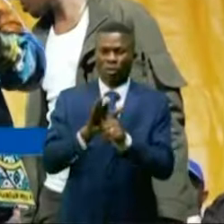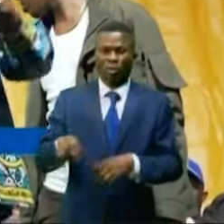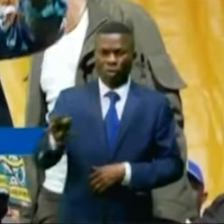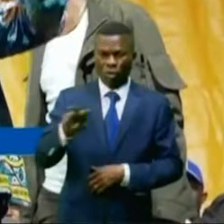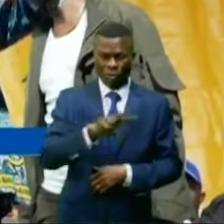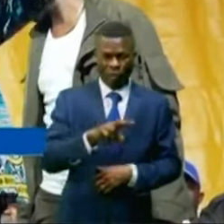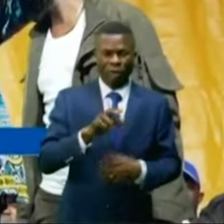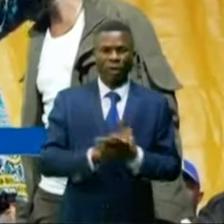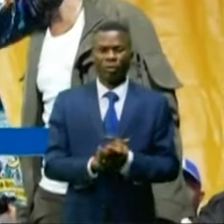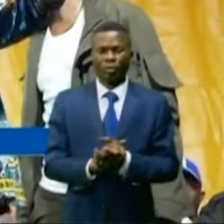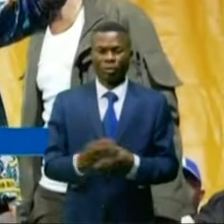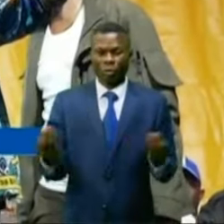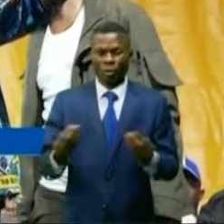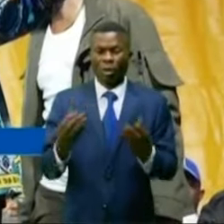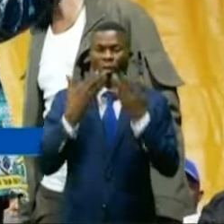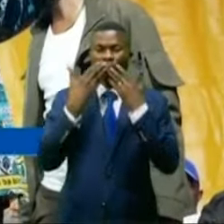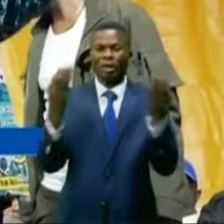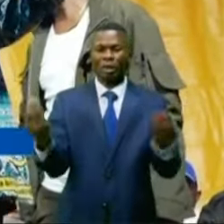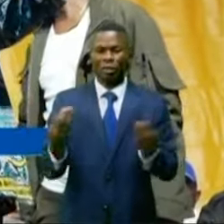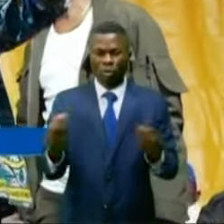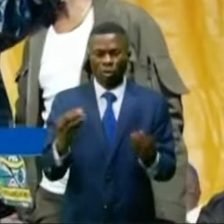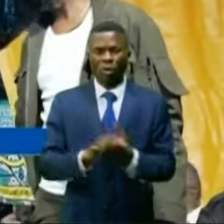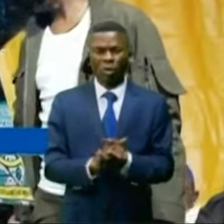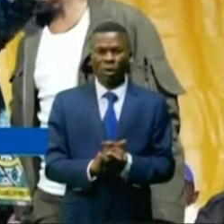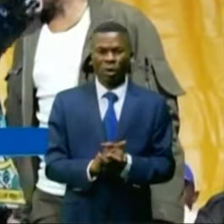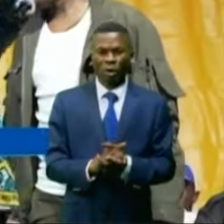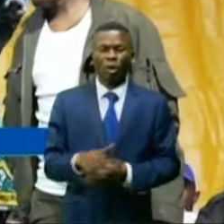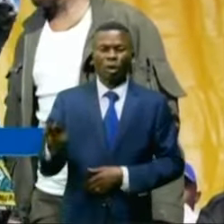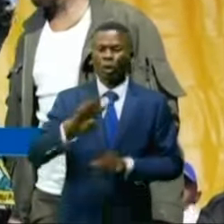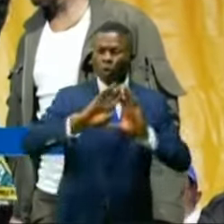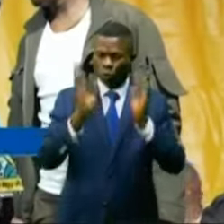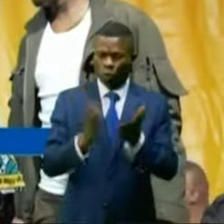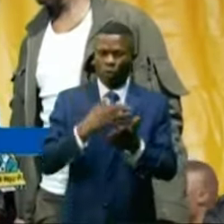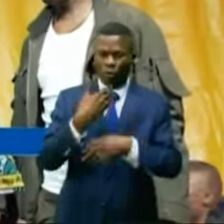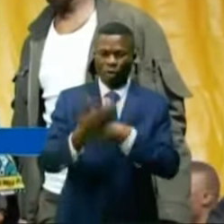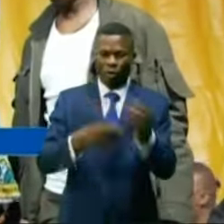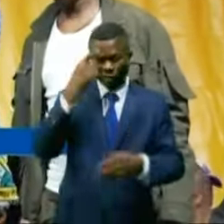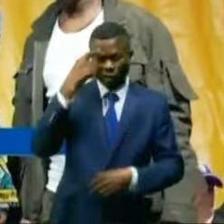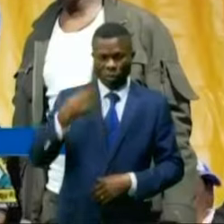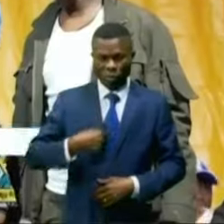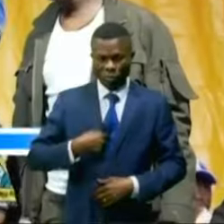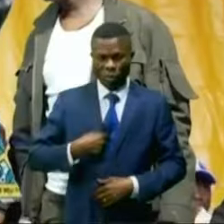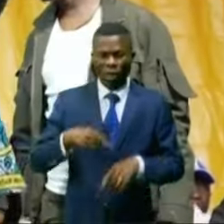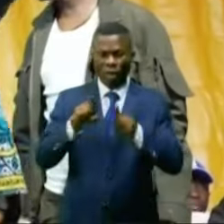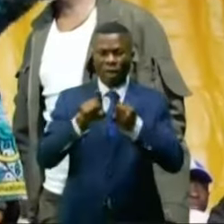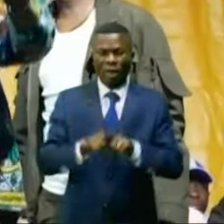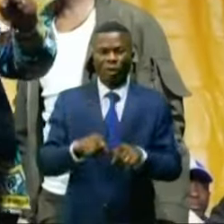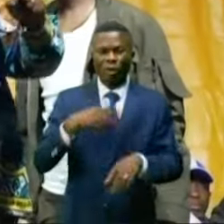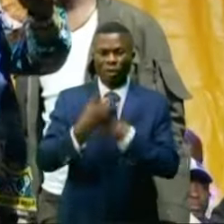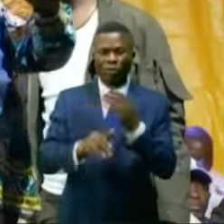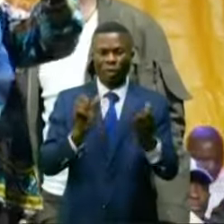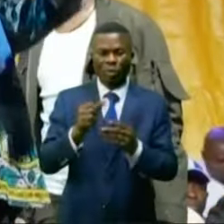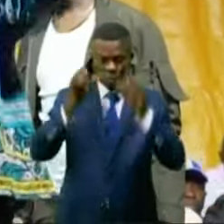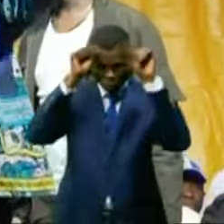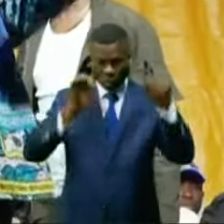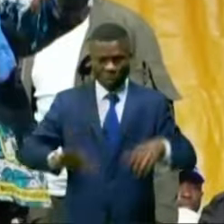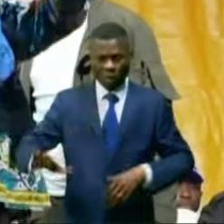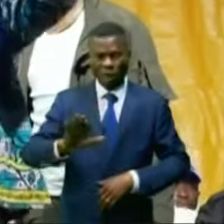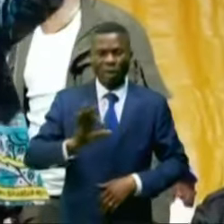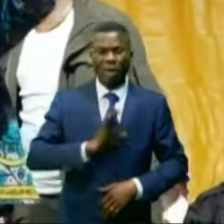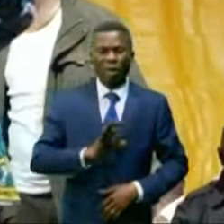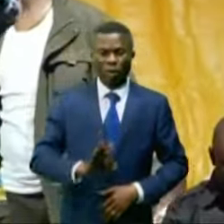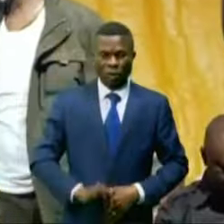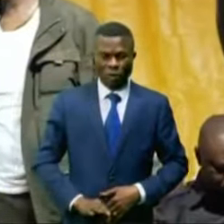Je suis ici à Kisangani pour vous remercier d'avoir voté massivement pour le chef de l'État. Je vous en remercie pour ça.